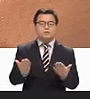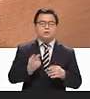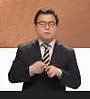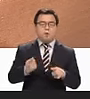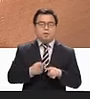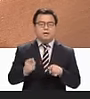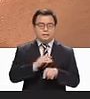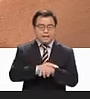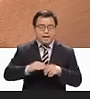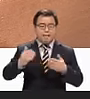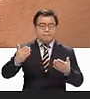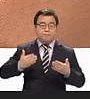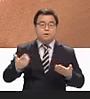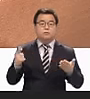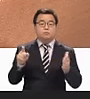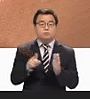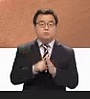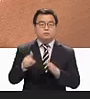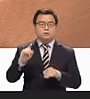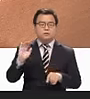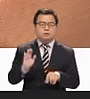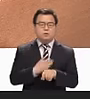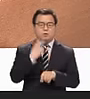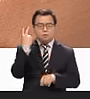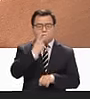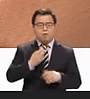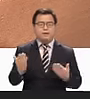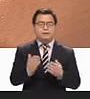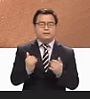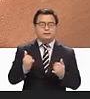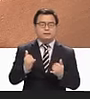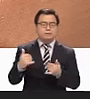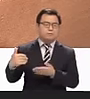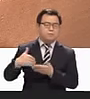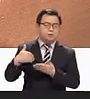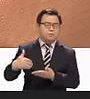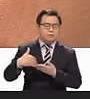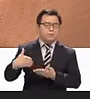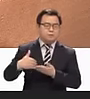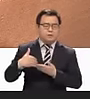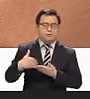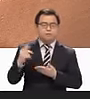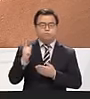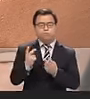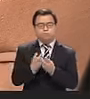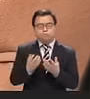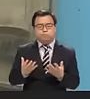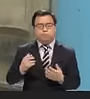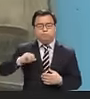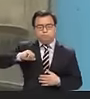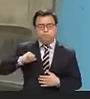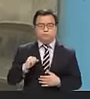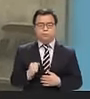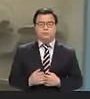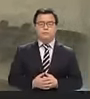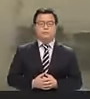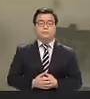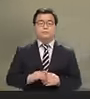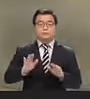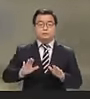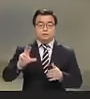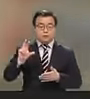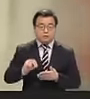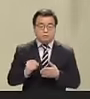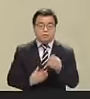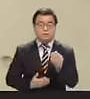위해서는 그러한 부당한 관리자들의 부당한 요구에도 어쩔 수 없이 따를 수밖에 없는. 이번에 문제가